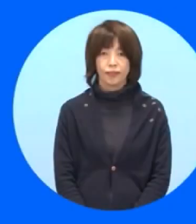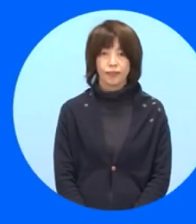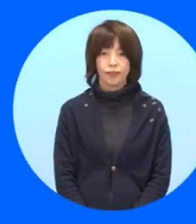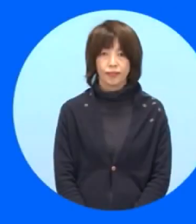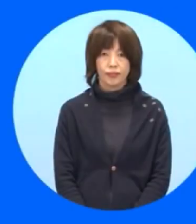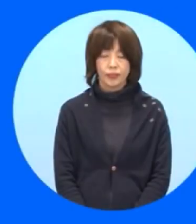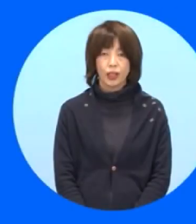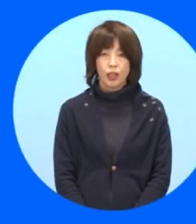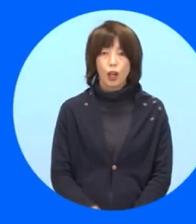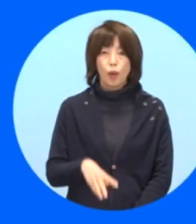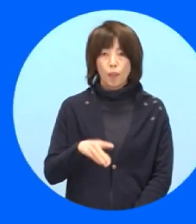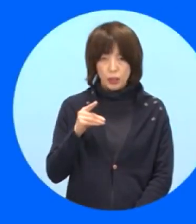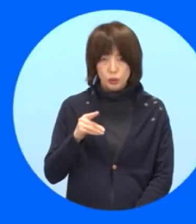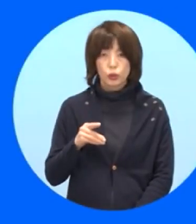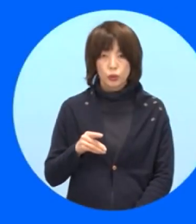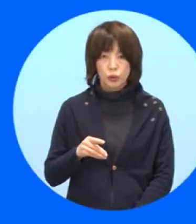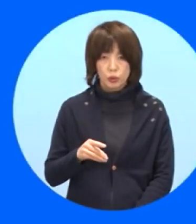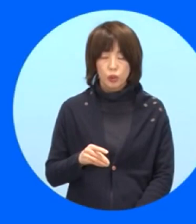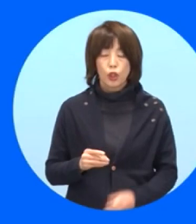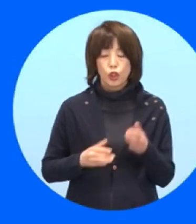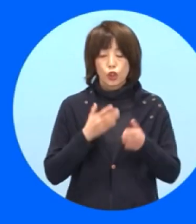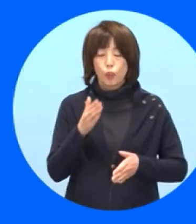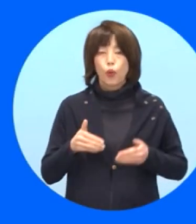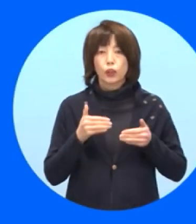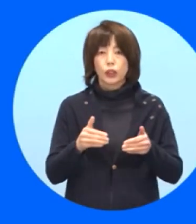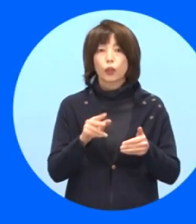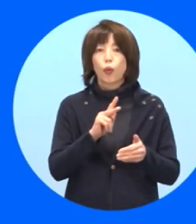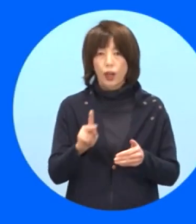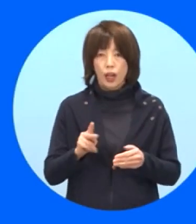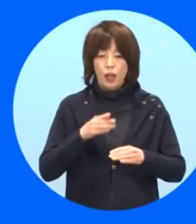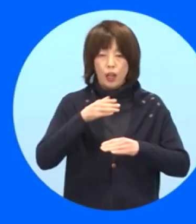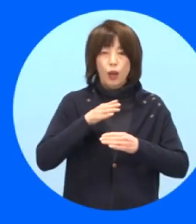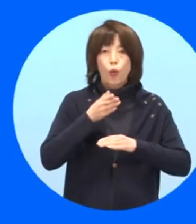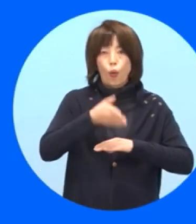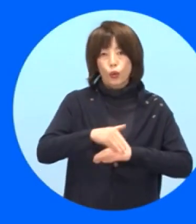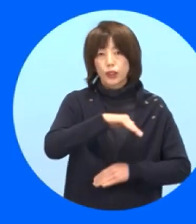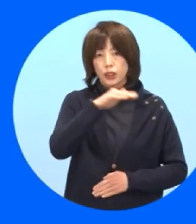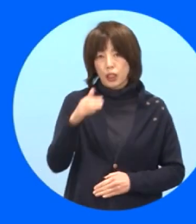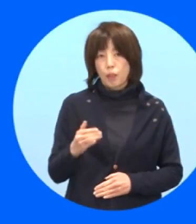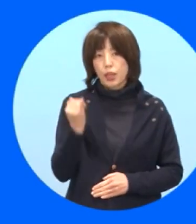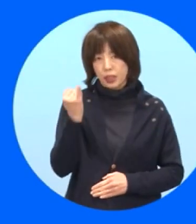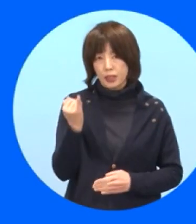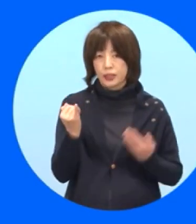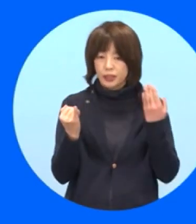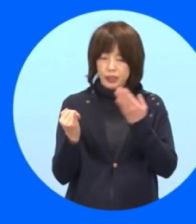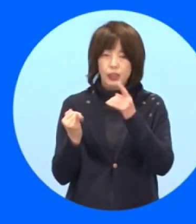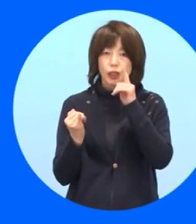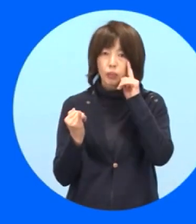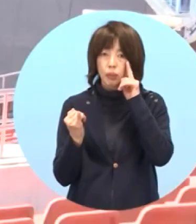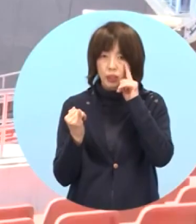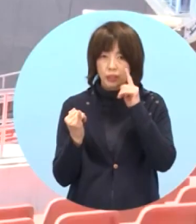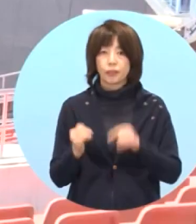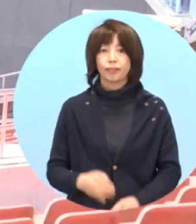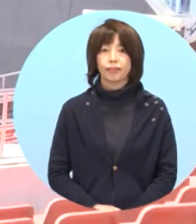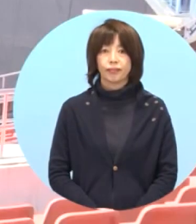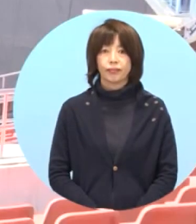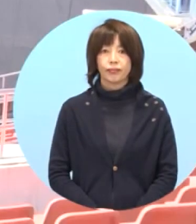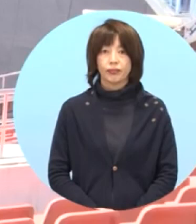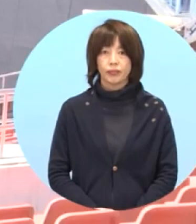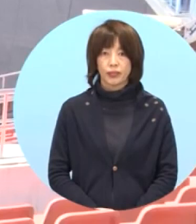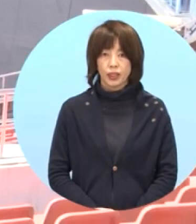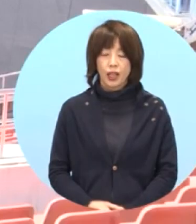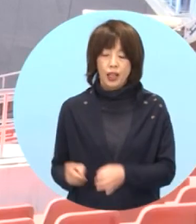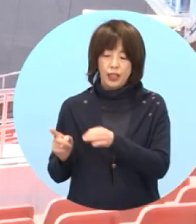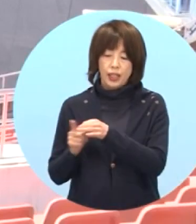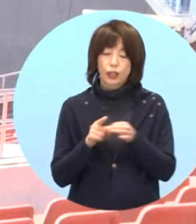まずはスポーツ振興課の越山八重さんに金沢市民野球場についてお聞きします。 金沢市民